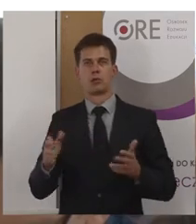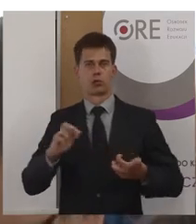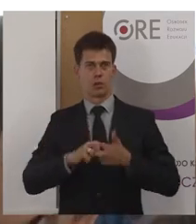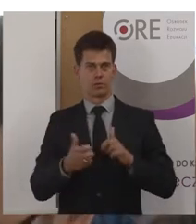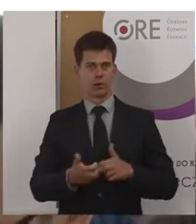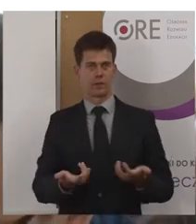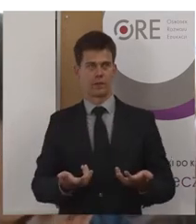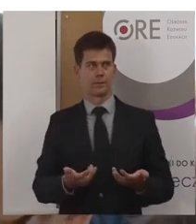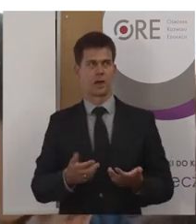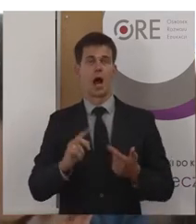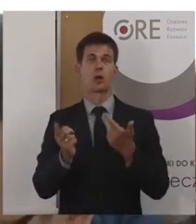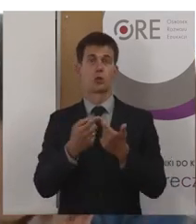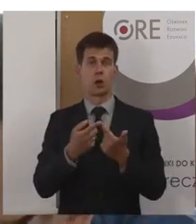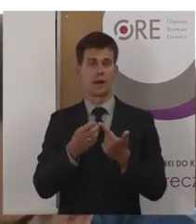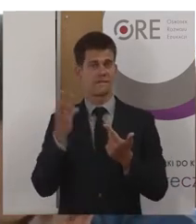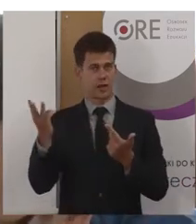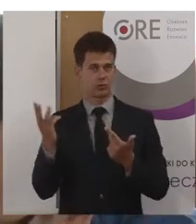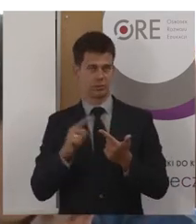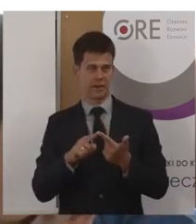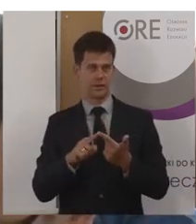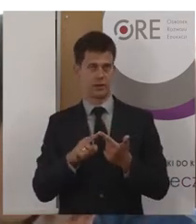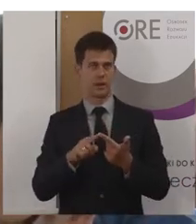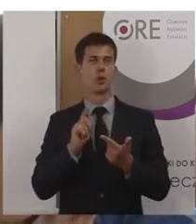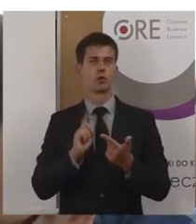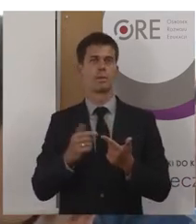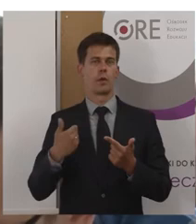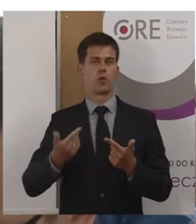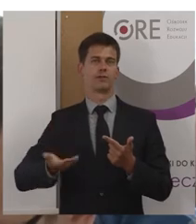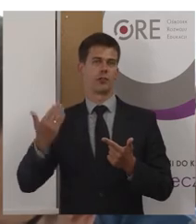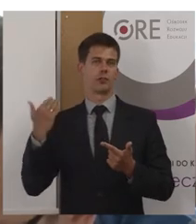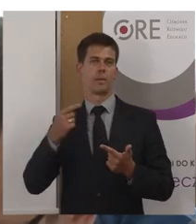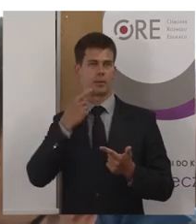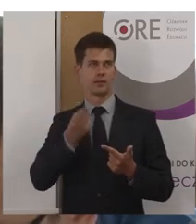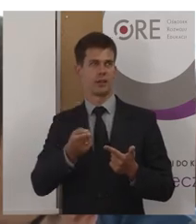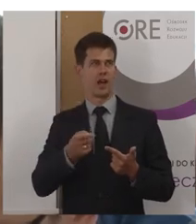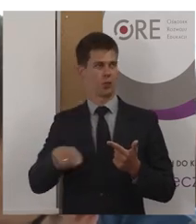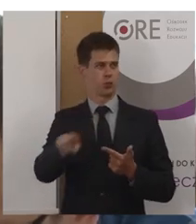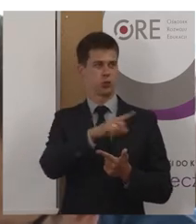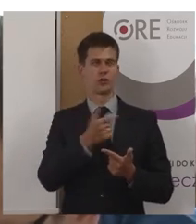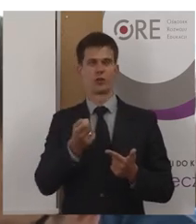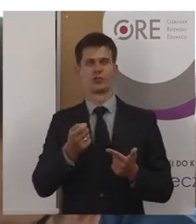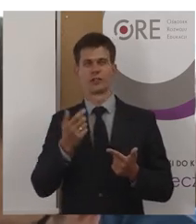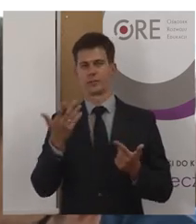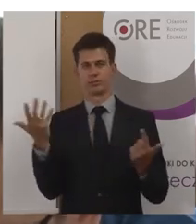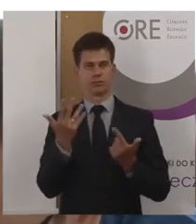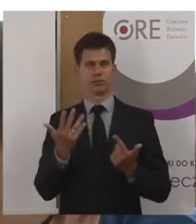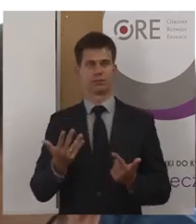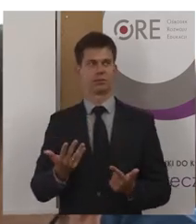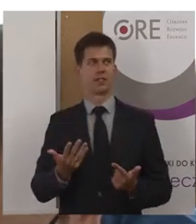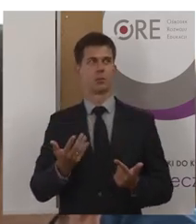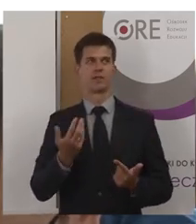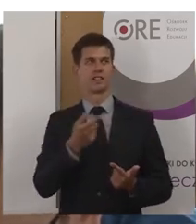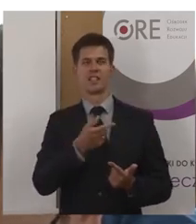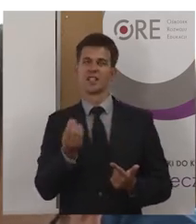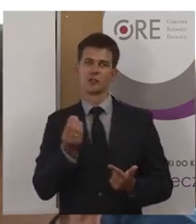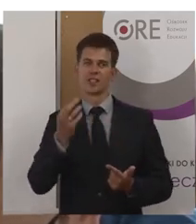rzecz, to jest moja najważniejsza w tej mojej wypowiedzi. Było to podkreślane, ale myślę w tych wypowiedziach Państwo tego jeszcze nie